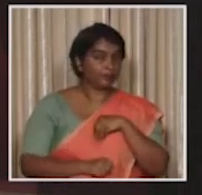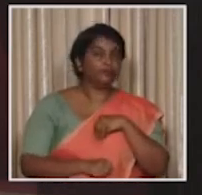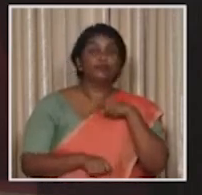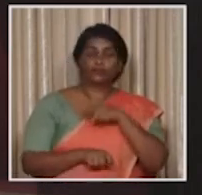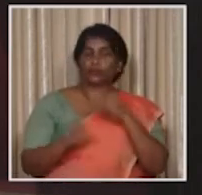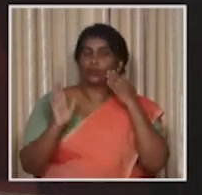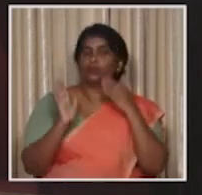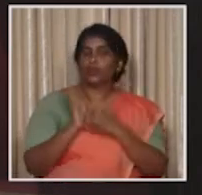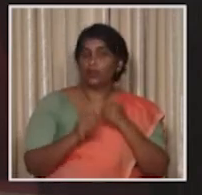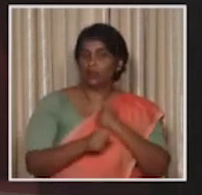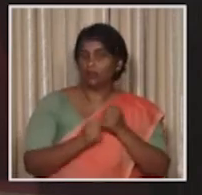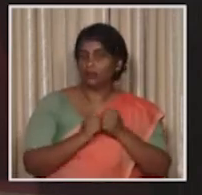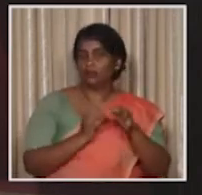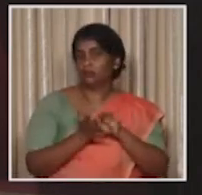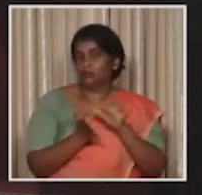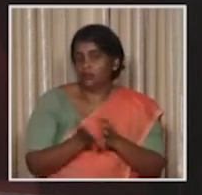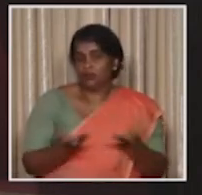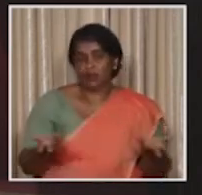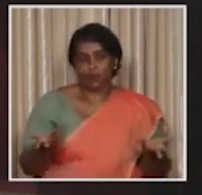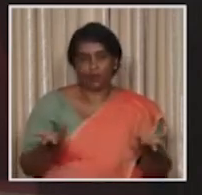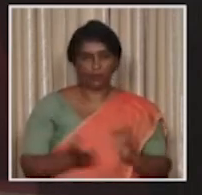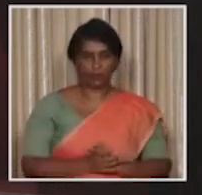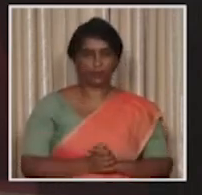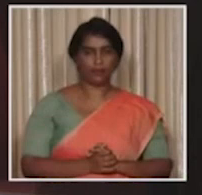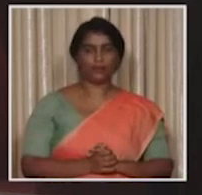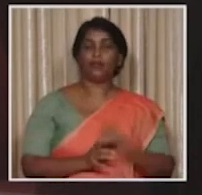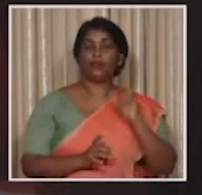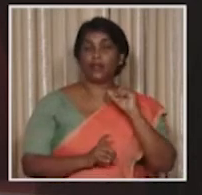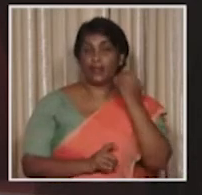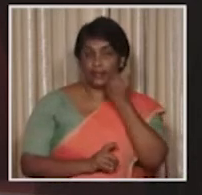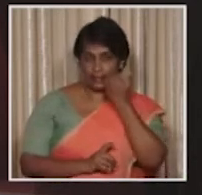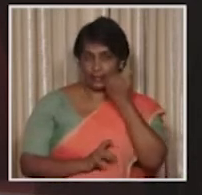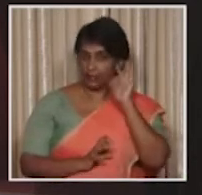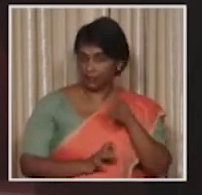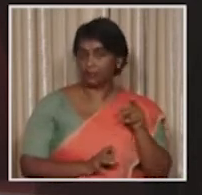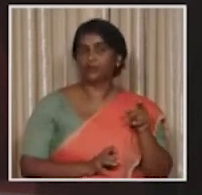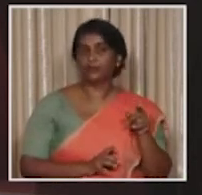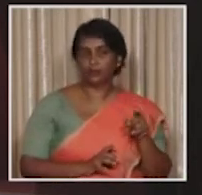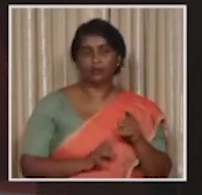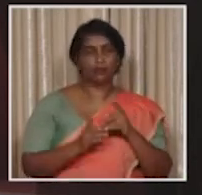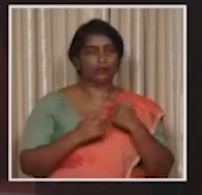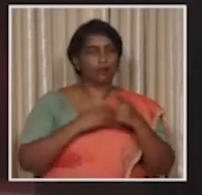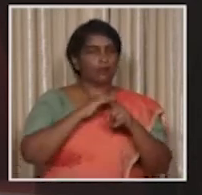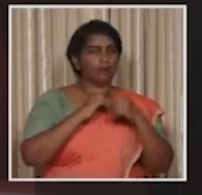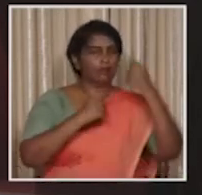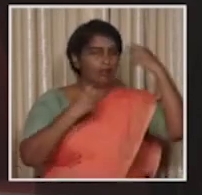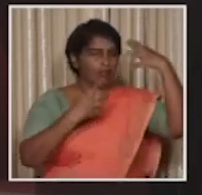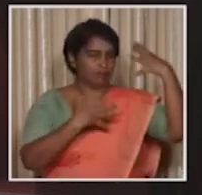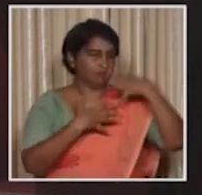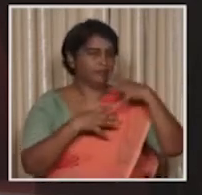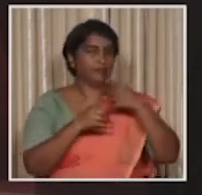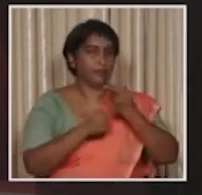මේ සම්බන්ධයෙන් රජය ගෙන ඇති පීවර කවරේද? පිළිකා රෝගීන් සඳහා විකිරණ ප්‍රතිකාර යන්ත්‍ර මිලට